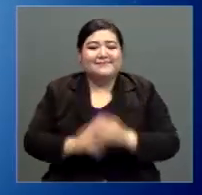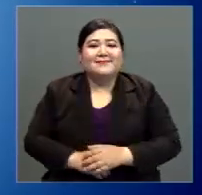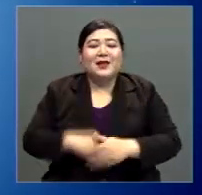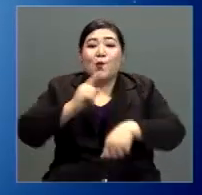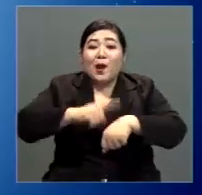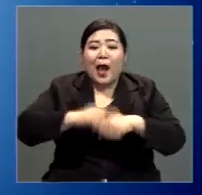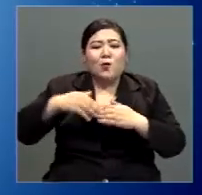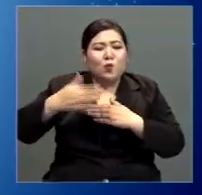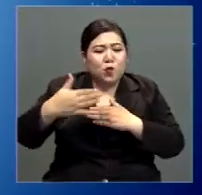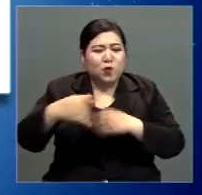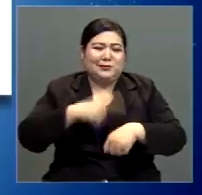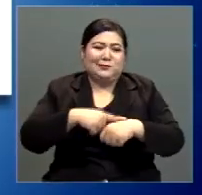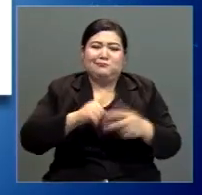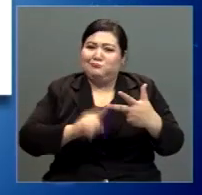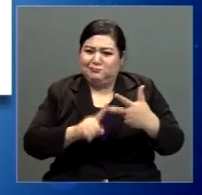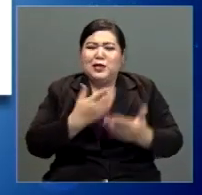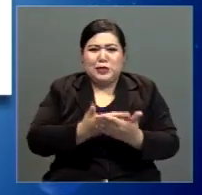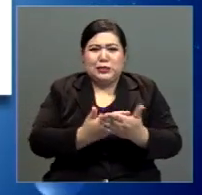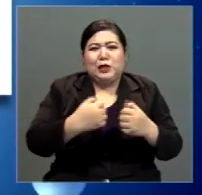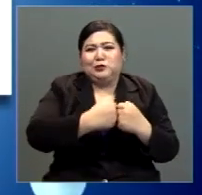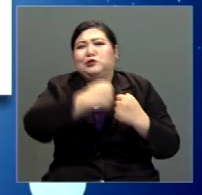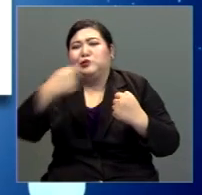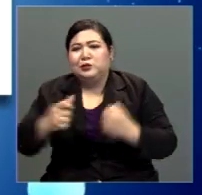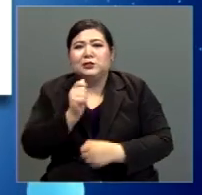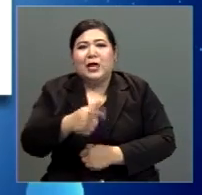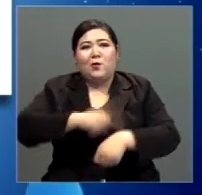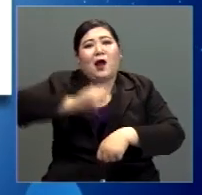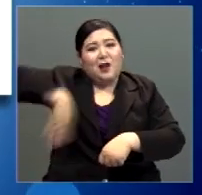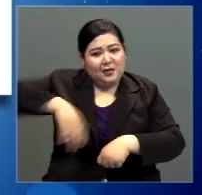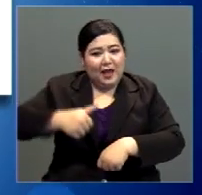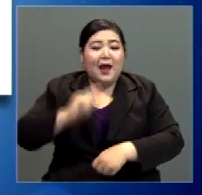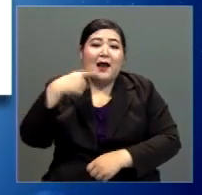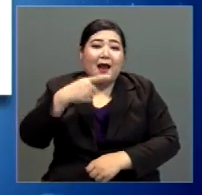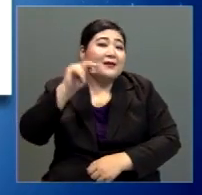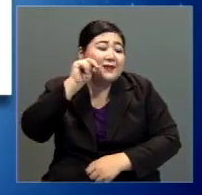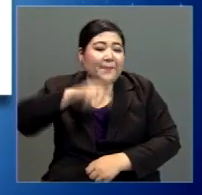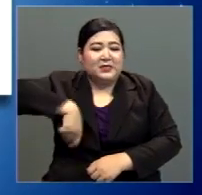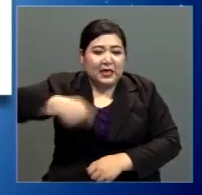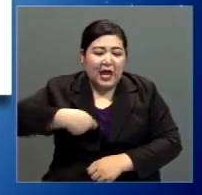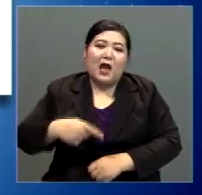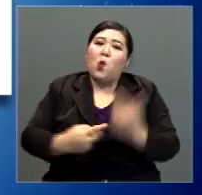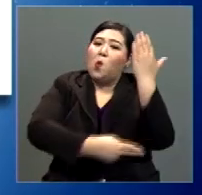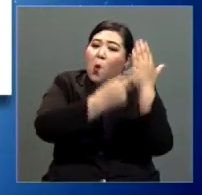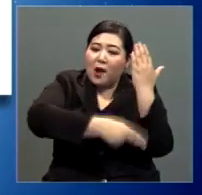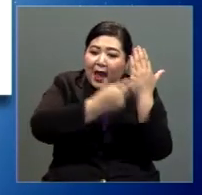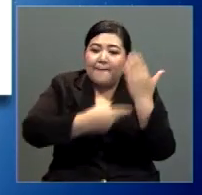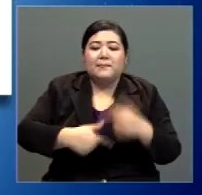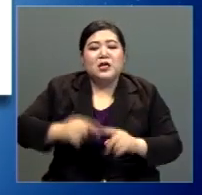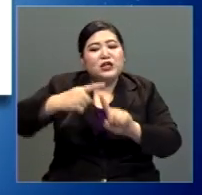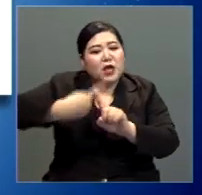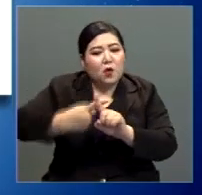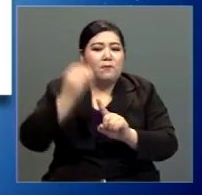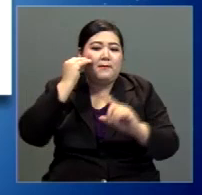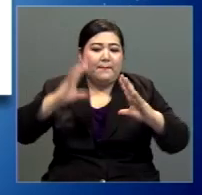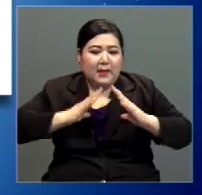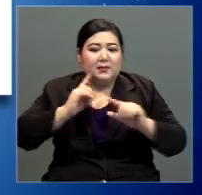ระยะเวลาการจ่ายค่าน้ำประปาโดยไม่คิดดอกเบี้ยสำหรับผู้ใช้น้ำที่เป็นธุรกิจโรงแรมและกิจการให้เช่าพักอาศั